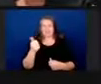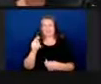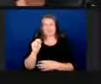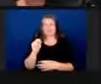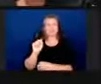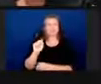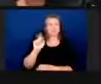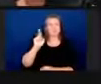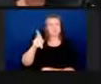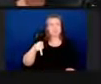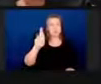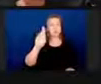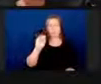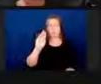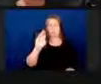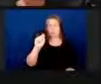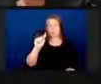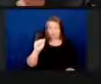teacher in the business and